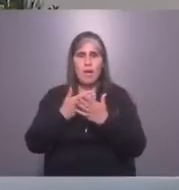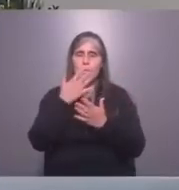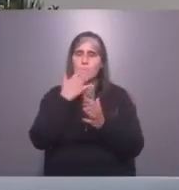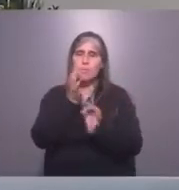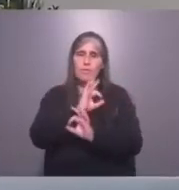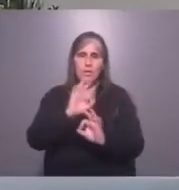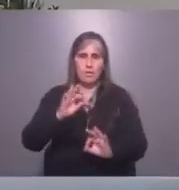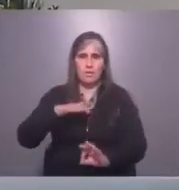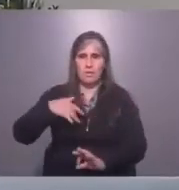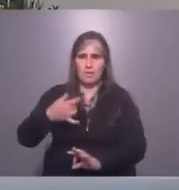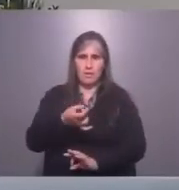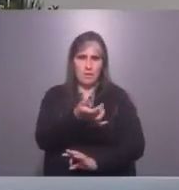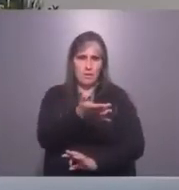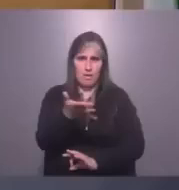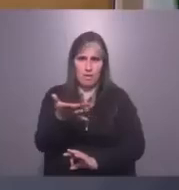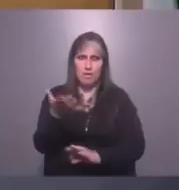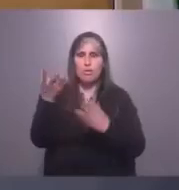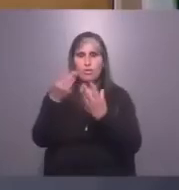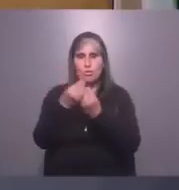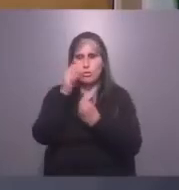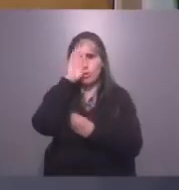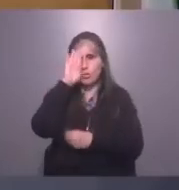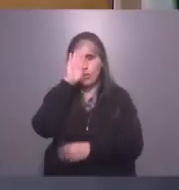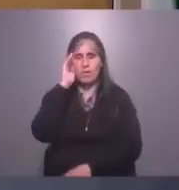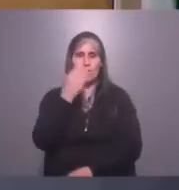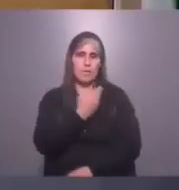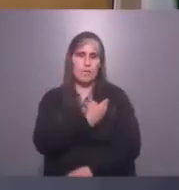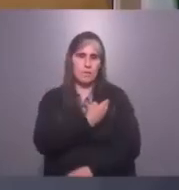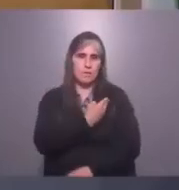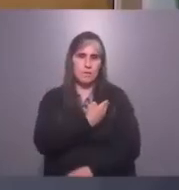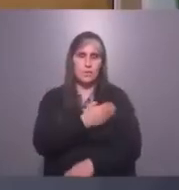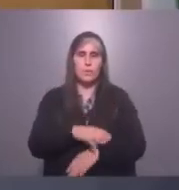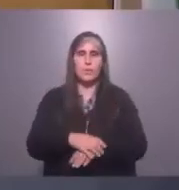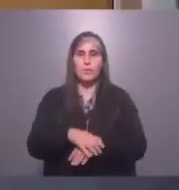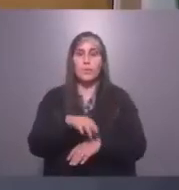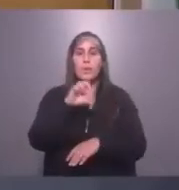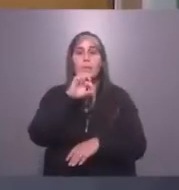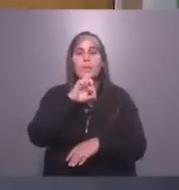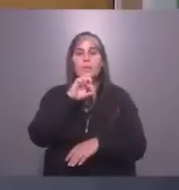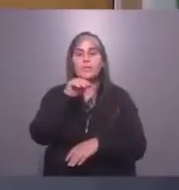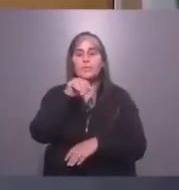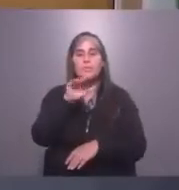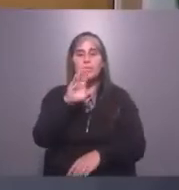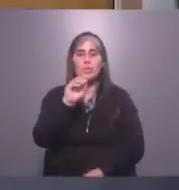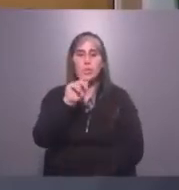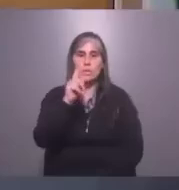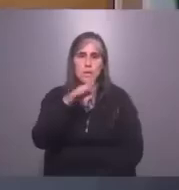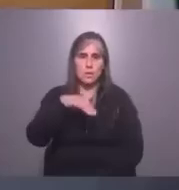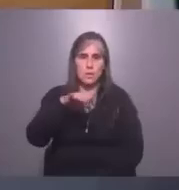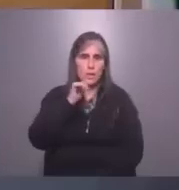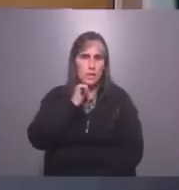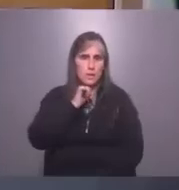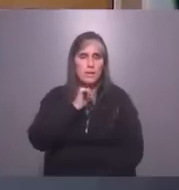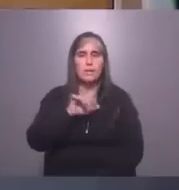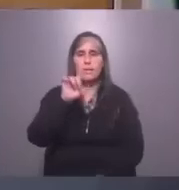charité, en union avec notre pape François, mon frère évêque José et tous